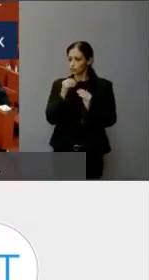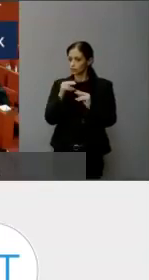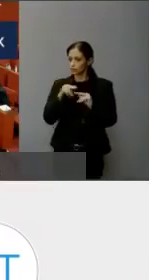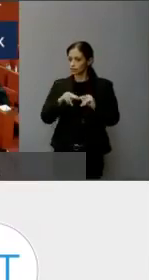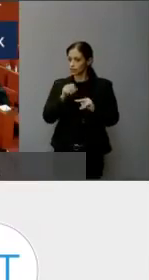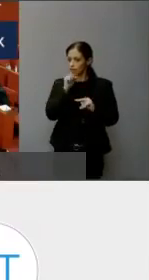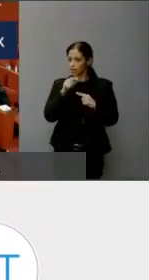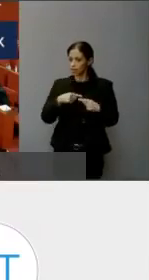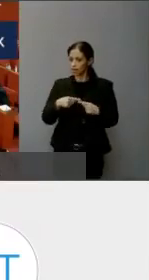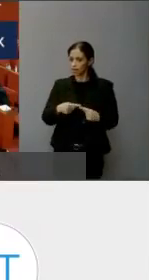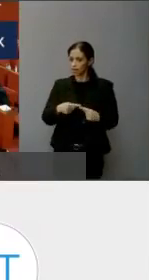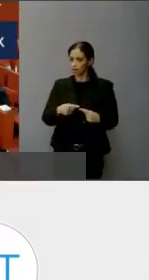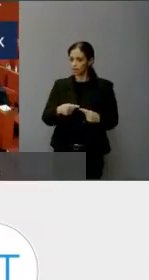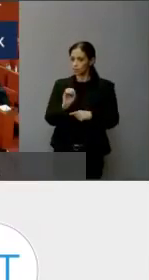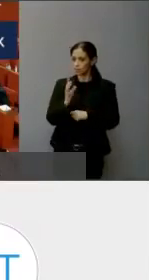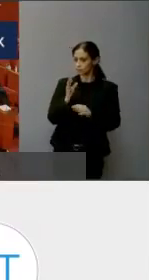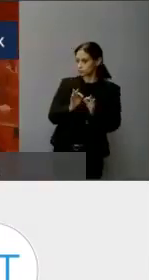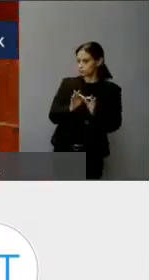ma qui fatto